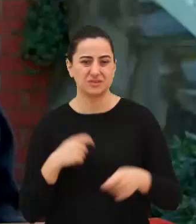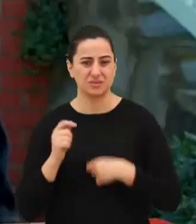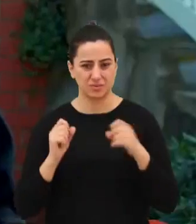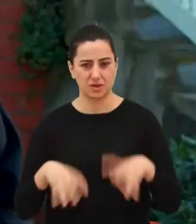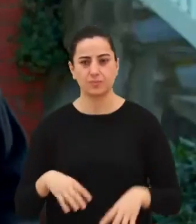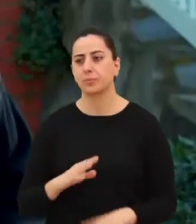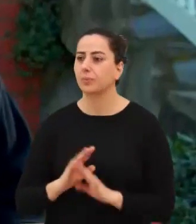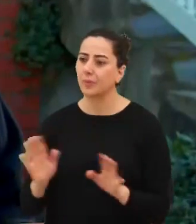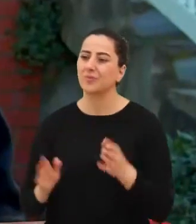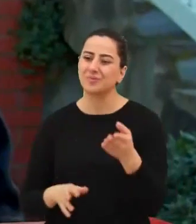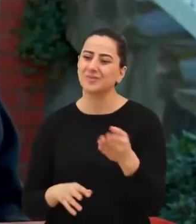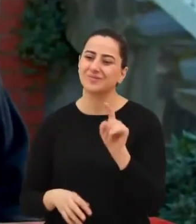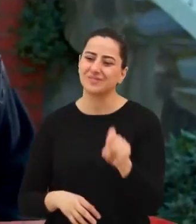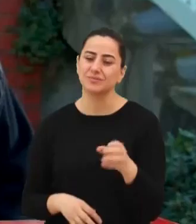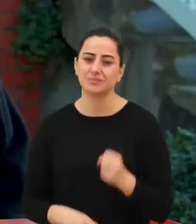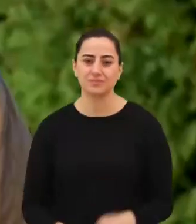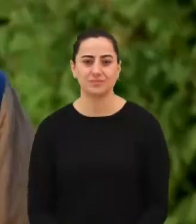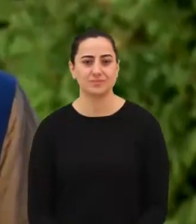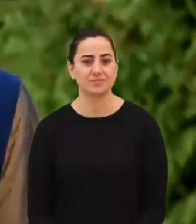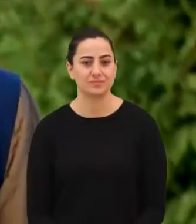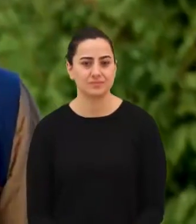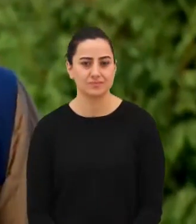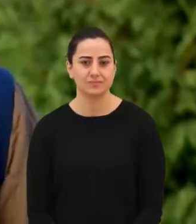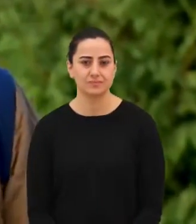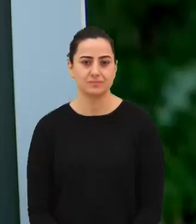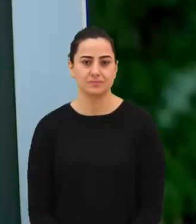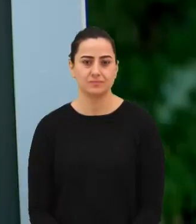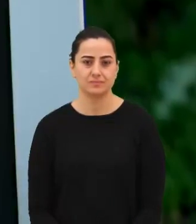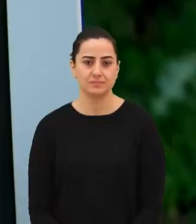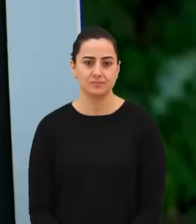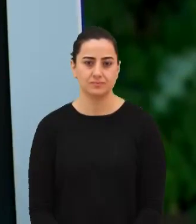ya. Tamam. Gişe işlemlerine basabilirsin. Basıyorum.